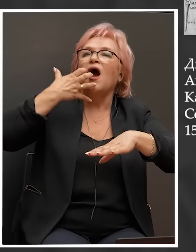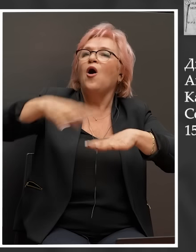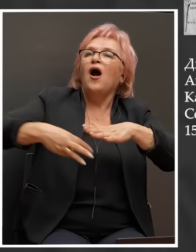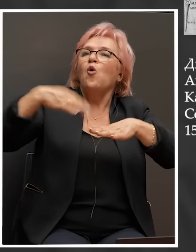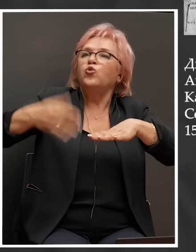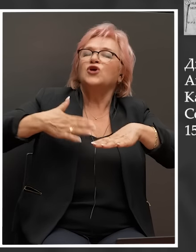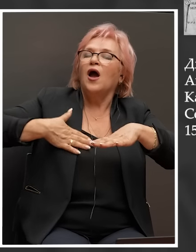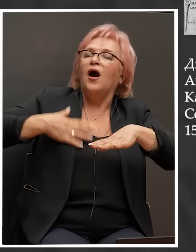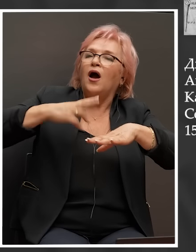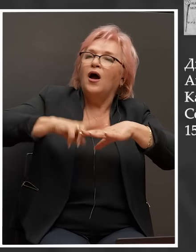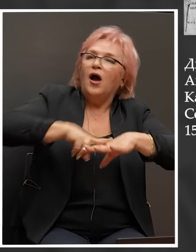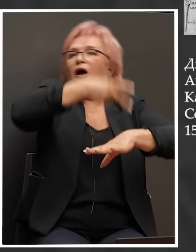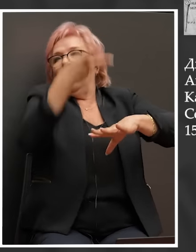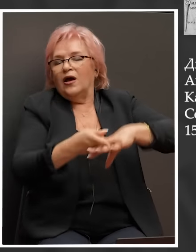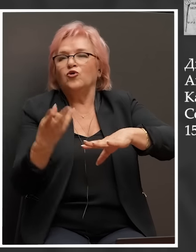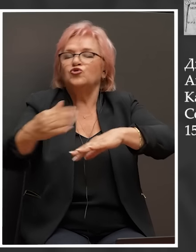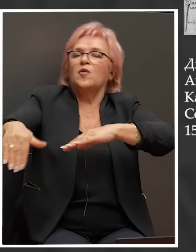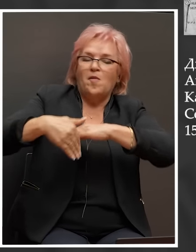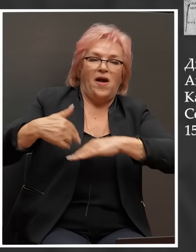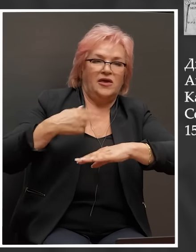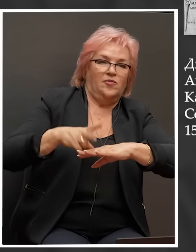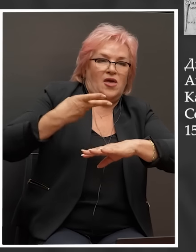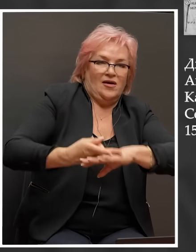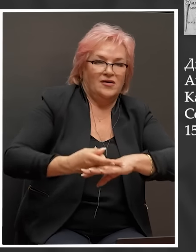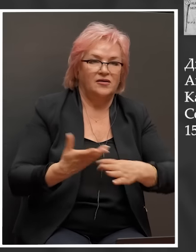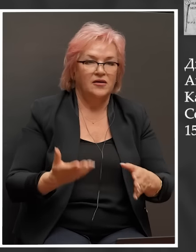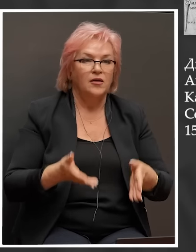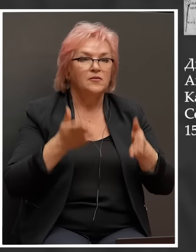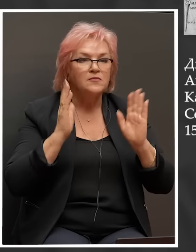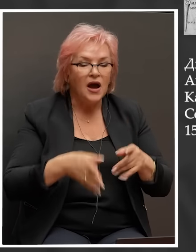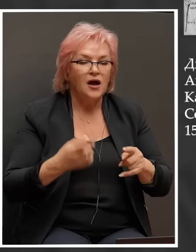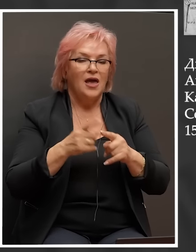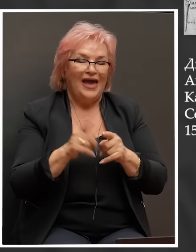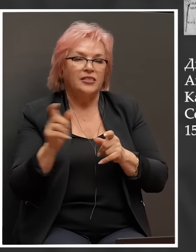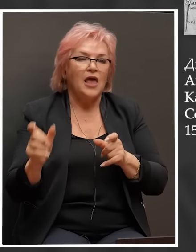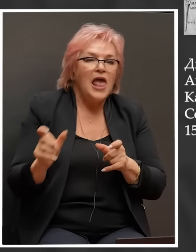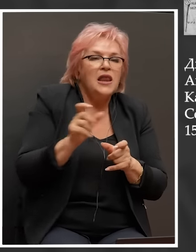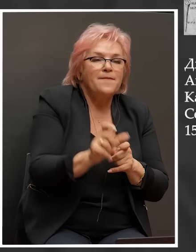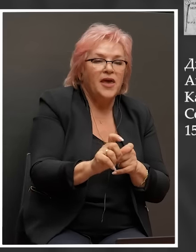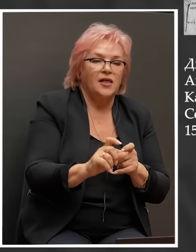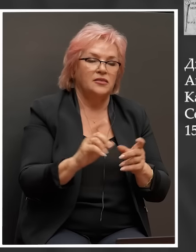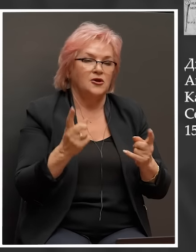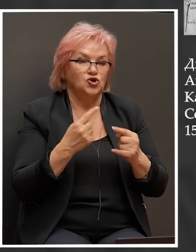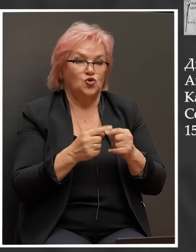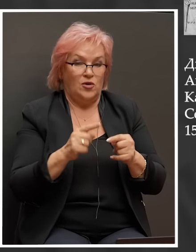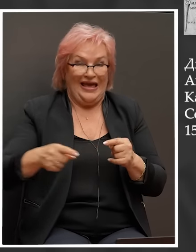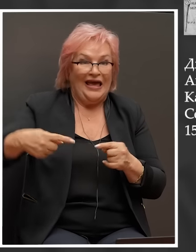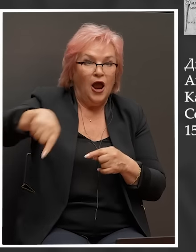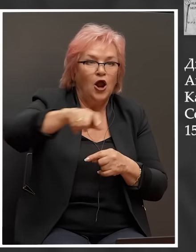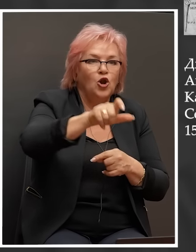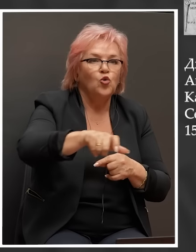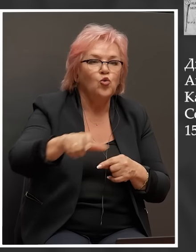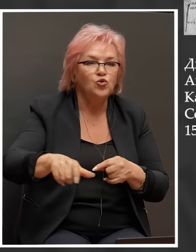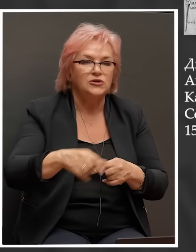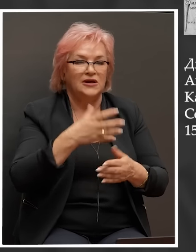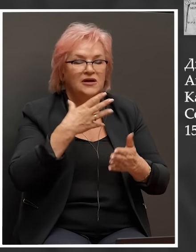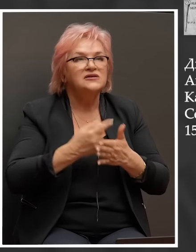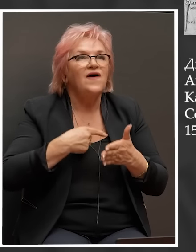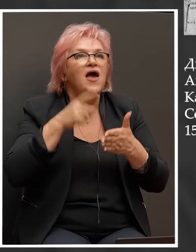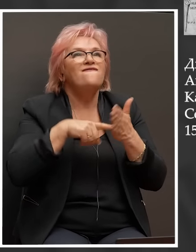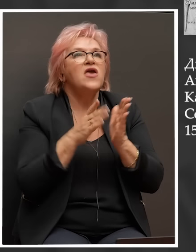поджарился». Кулинар. Но это на самом деле элемент того, что как бы эти люди за свою